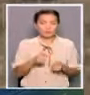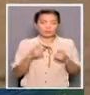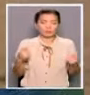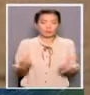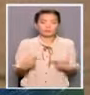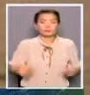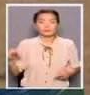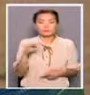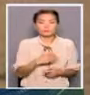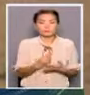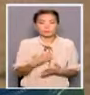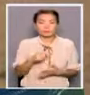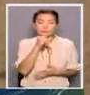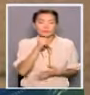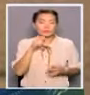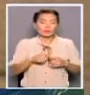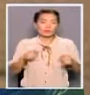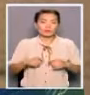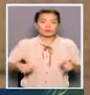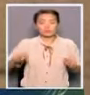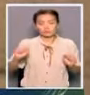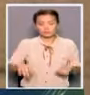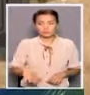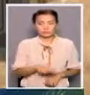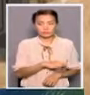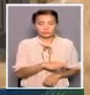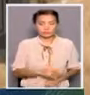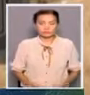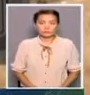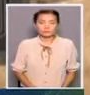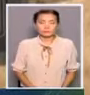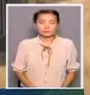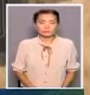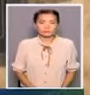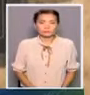немало исторических тайн ранее не изученных курганов Кудайберген.